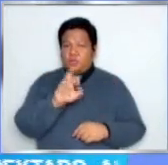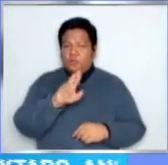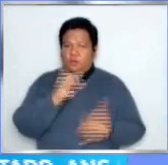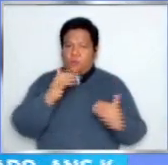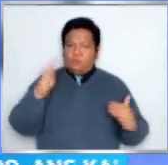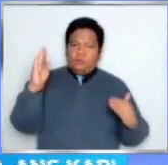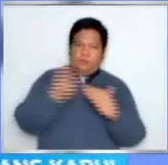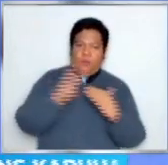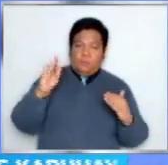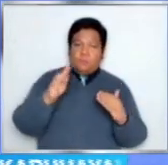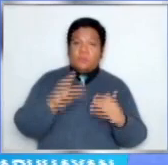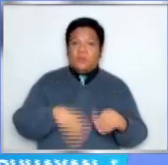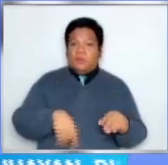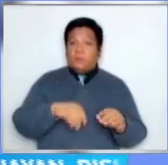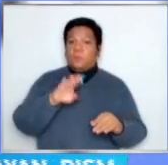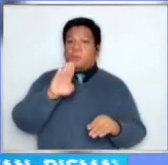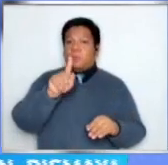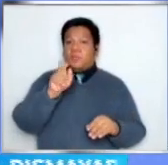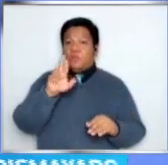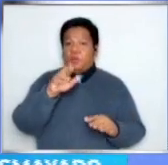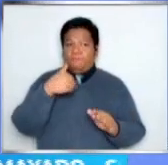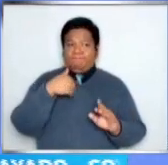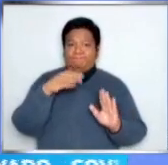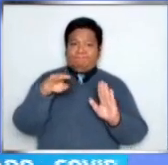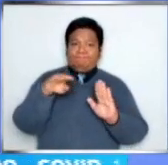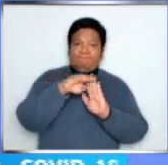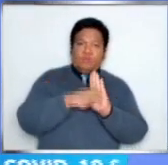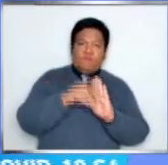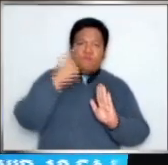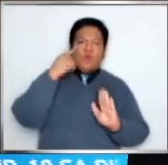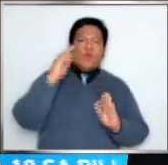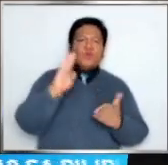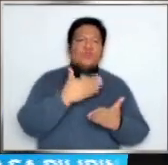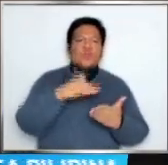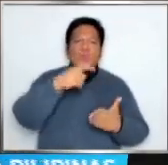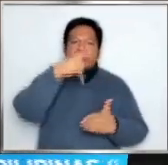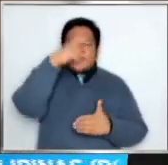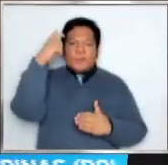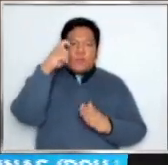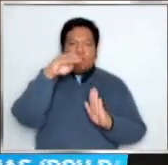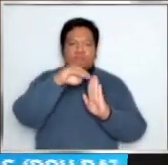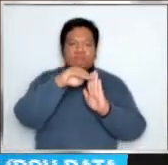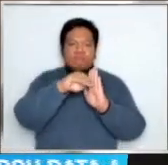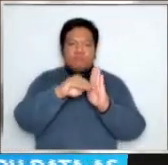Butter sa kanilang songs of summer chart bawat linggo ngayong taon.